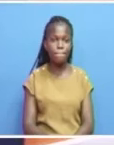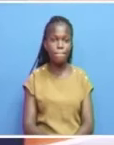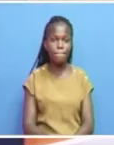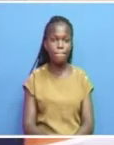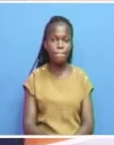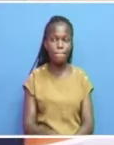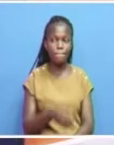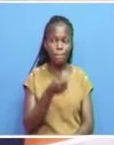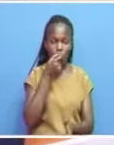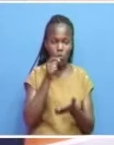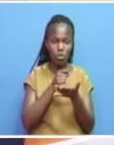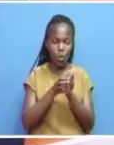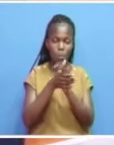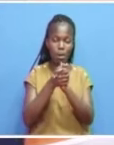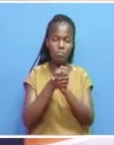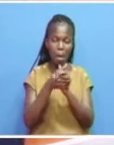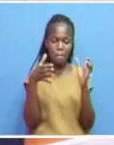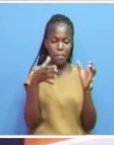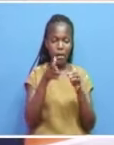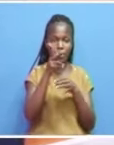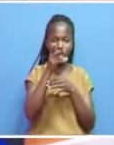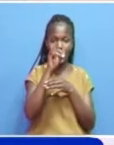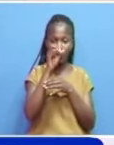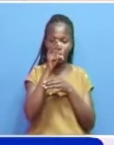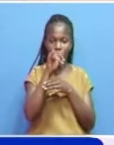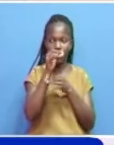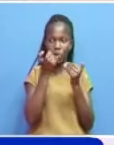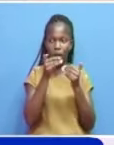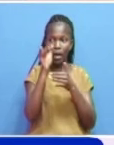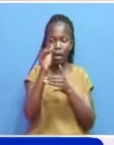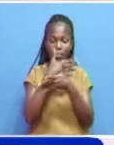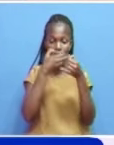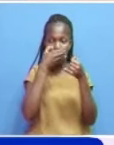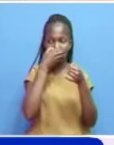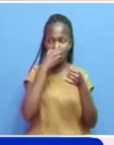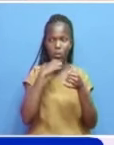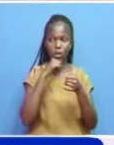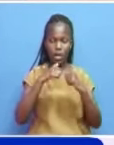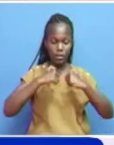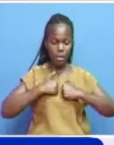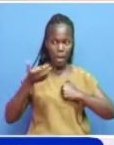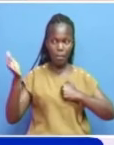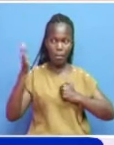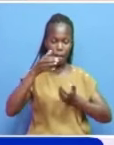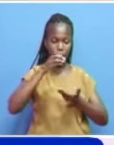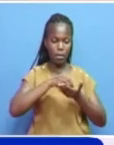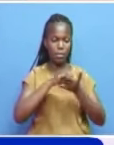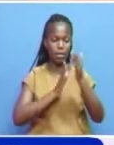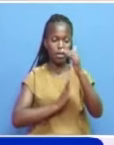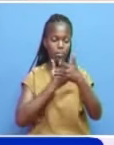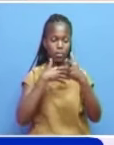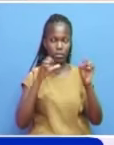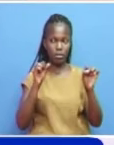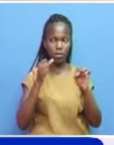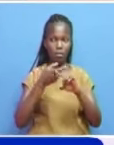Muandiki munene chamani cha Jubilee Jeremiah Kioni, niwenda President William Ruto ndaketikile kutungiia mwanya wa munini wa Musumbi